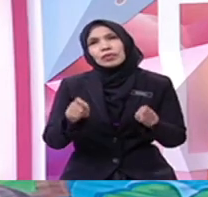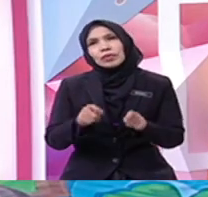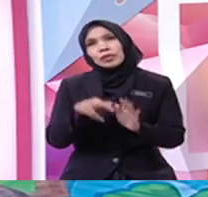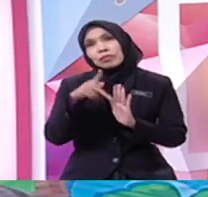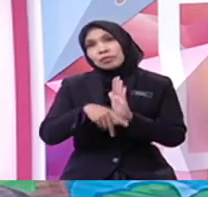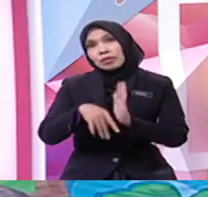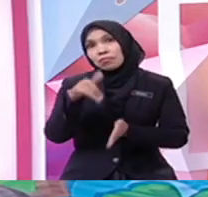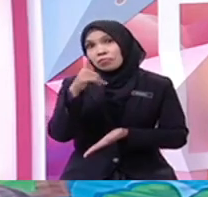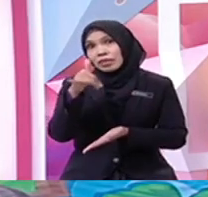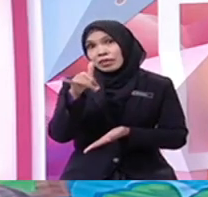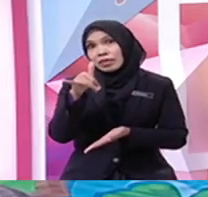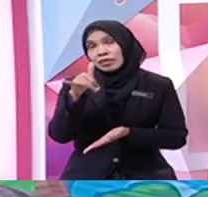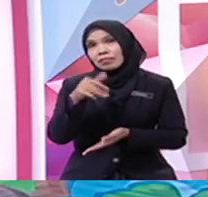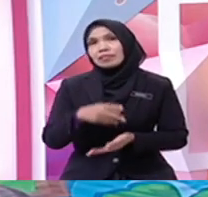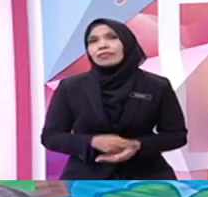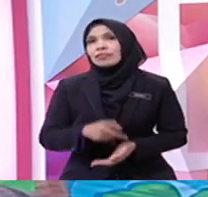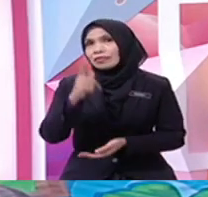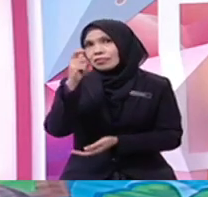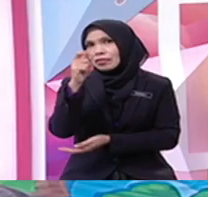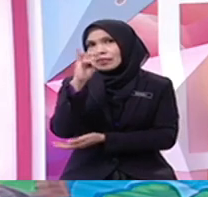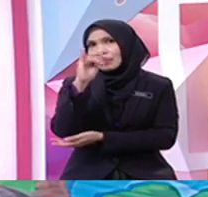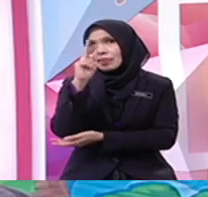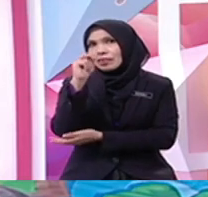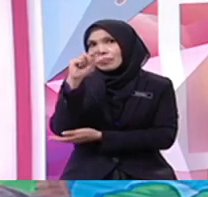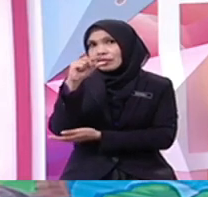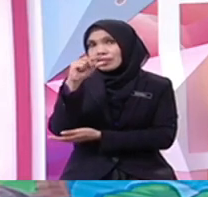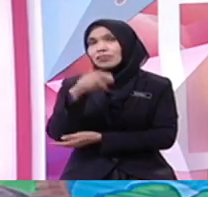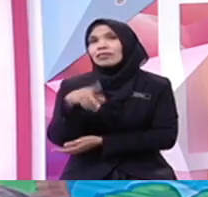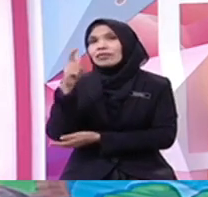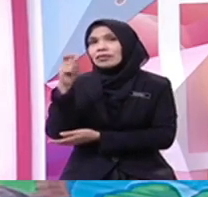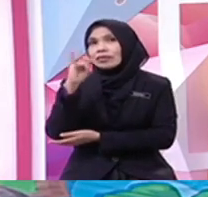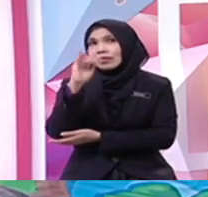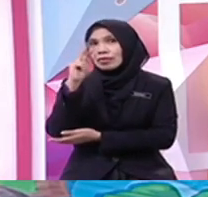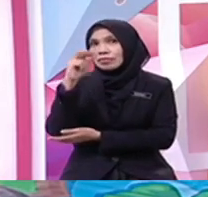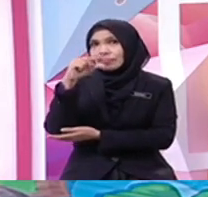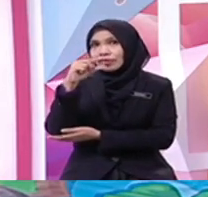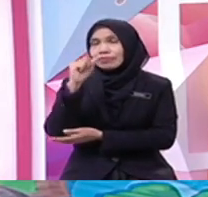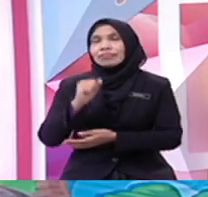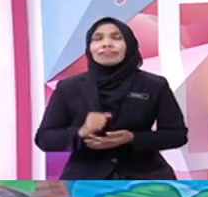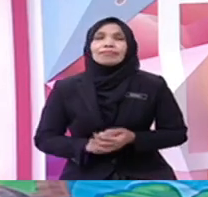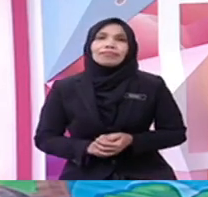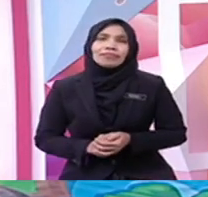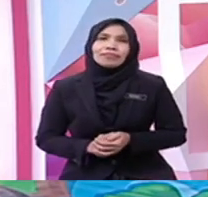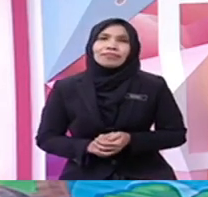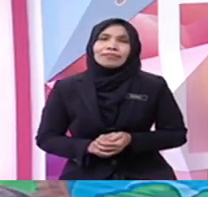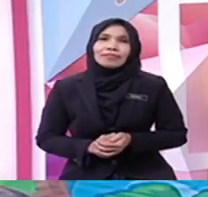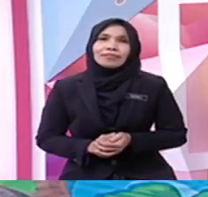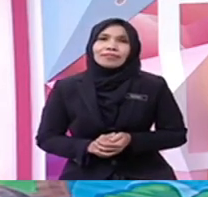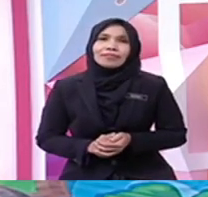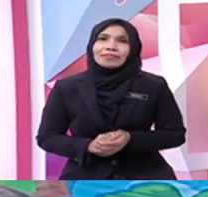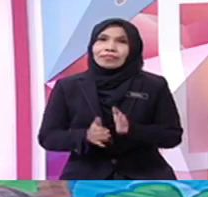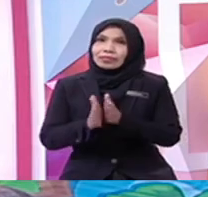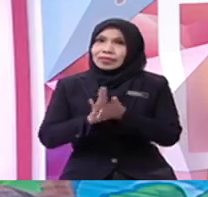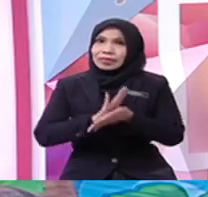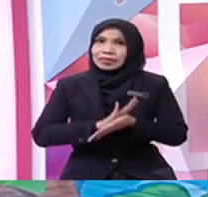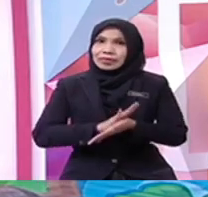tank mirror untuk Ting Ting tahu yang kita balik batu kecubung kalau jika Kampung segumpal jengkel jengkel Oke jadi